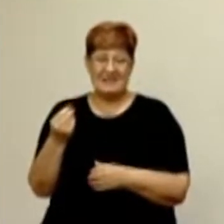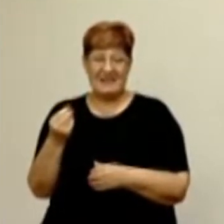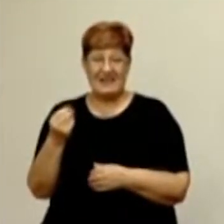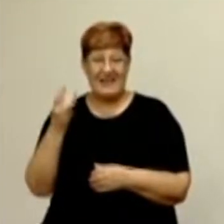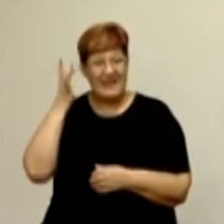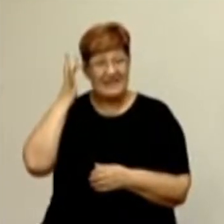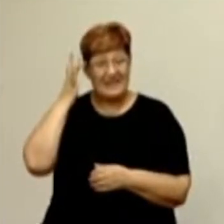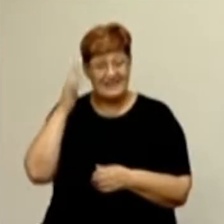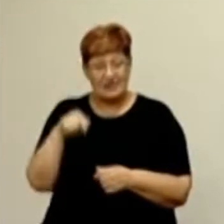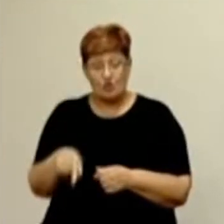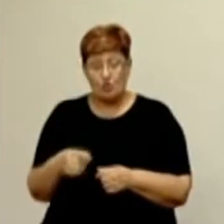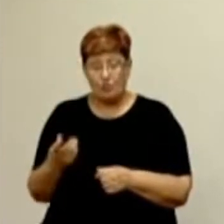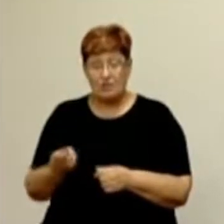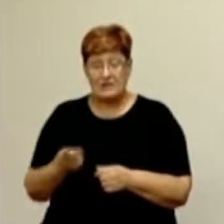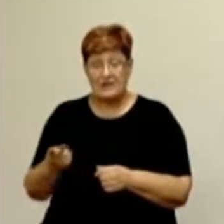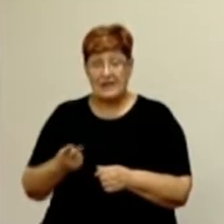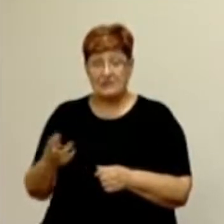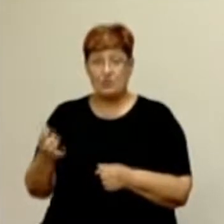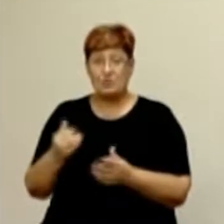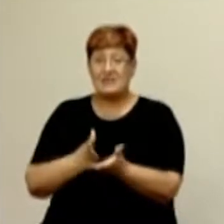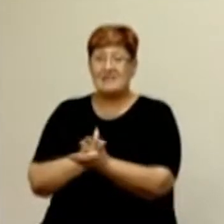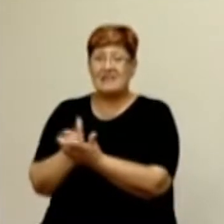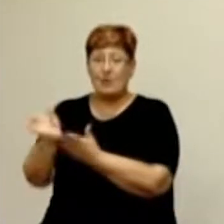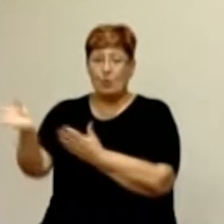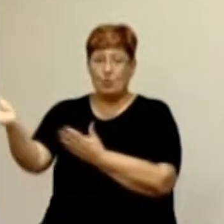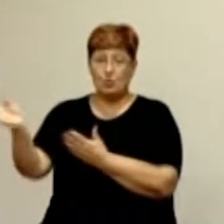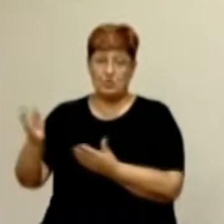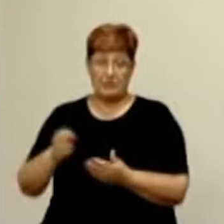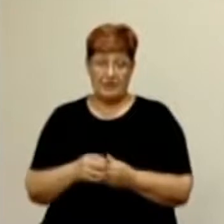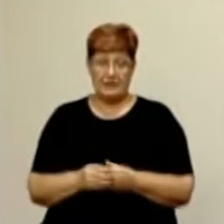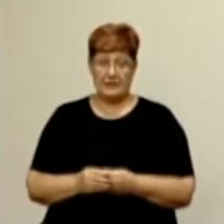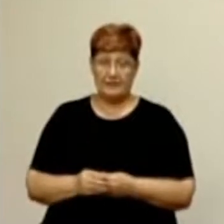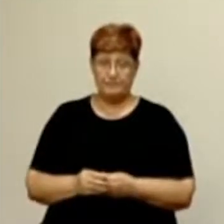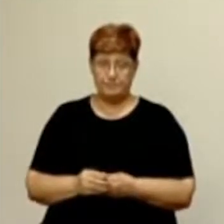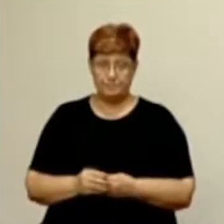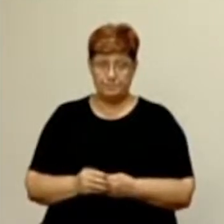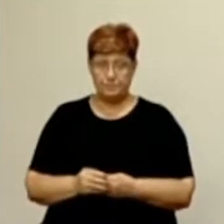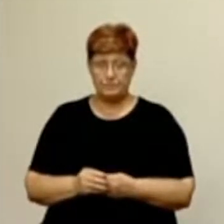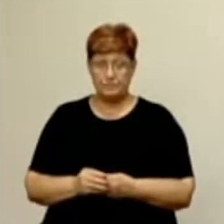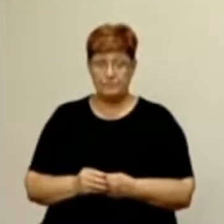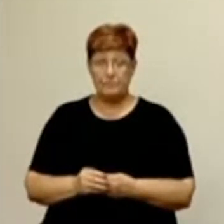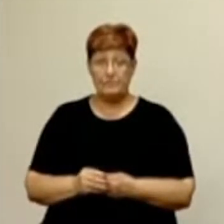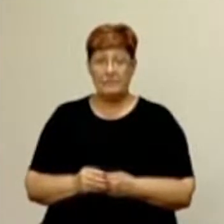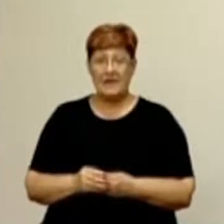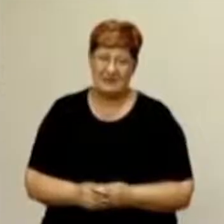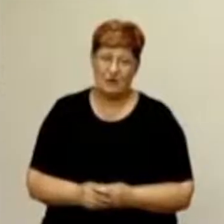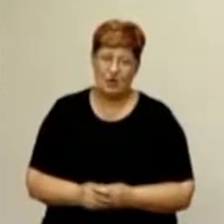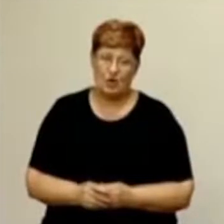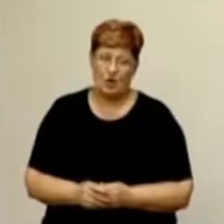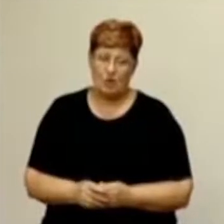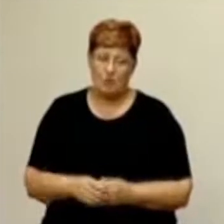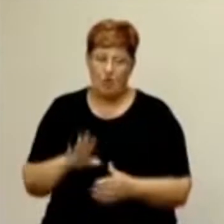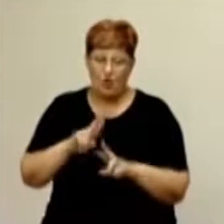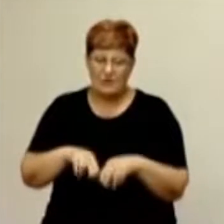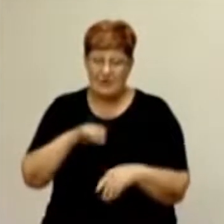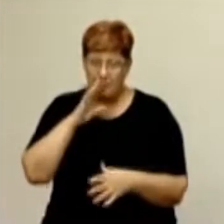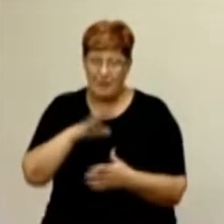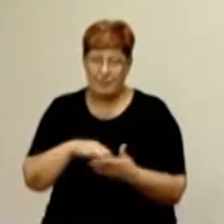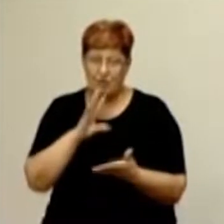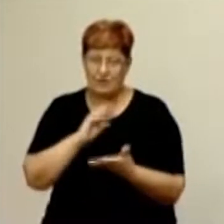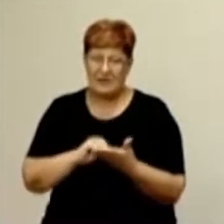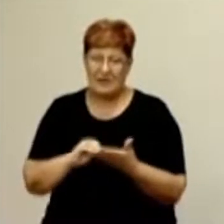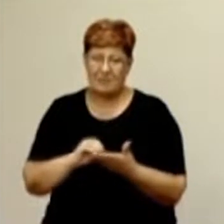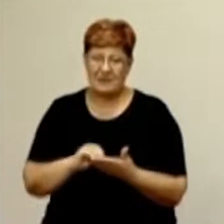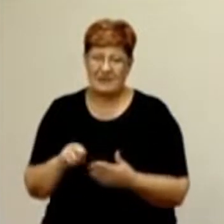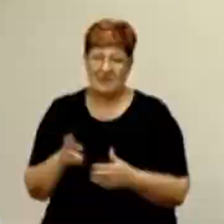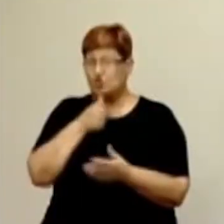drugi mediji brišu sa spiskova, poslanik Radić se osvrnuo na slučaj Vladana Stefanovića koji je preko povezanih firmi dobio više od 2